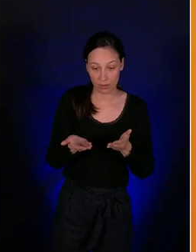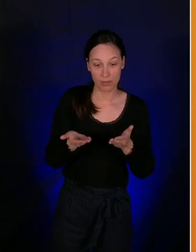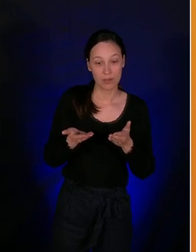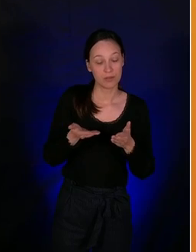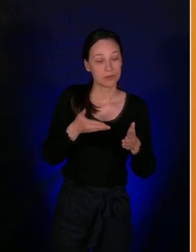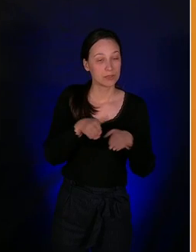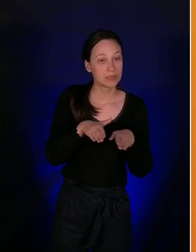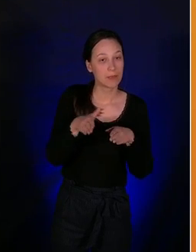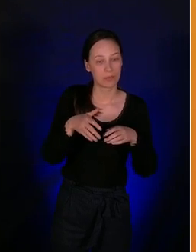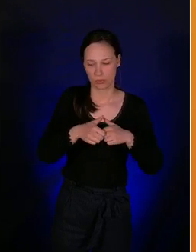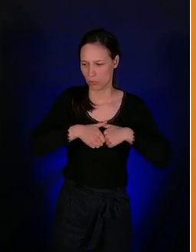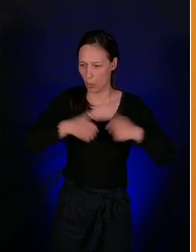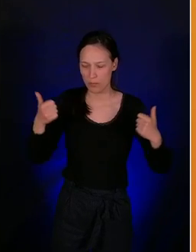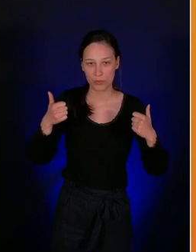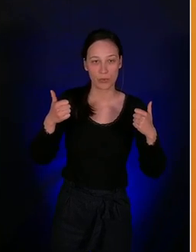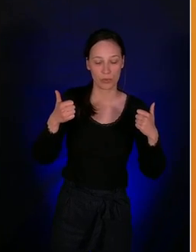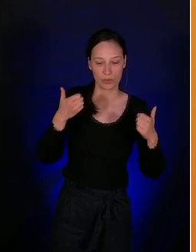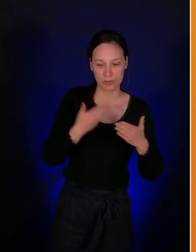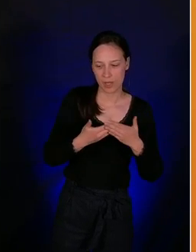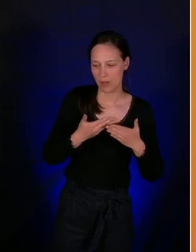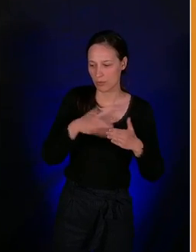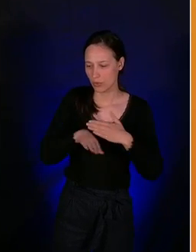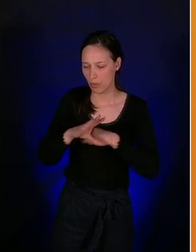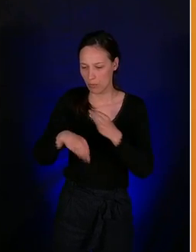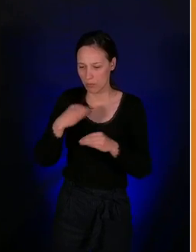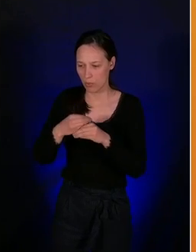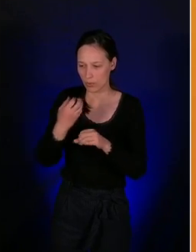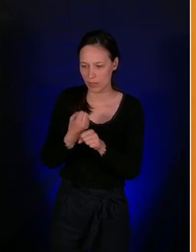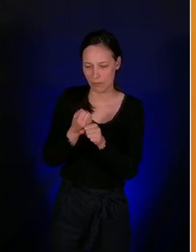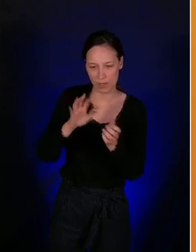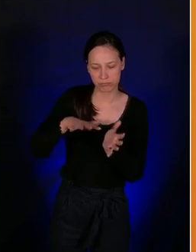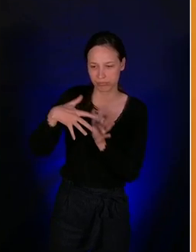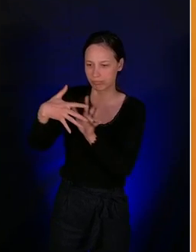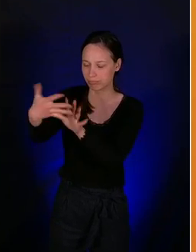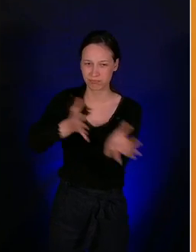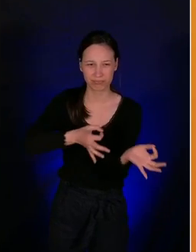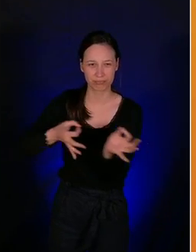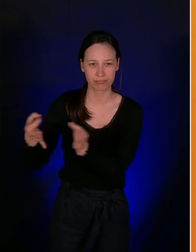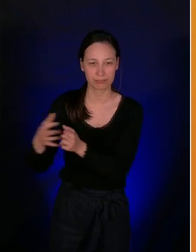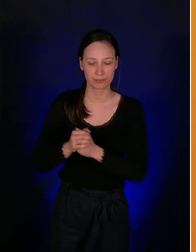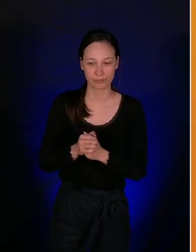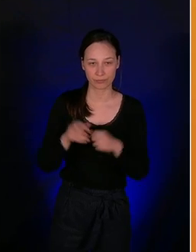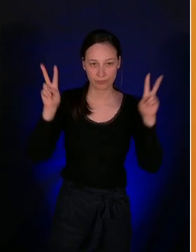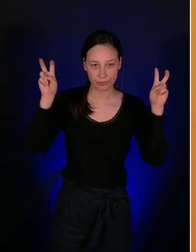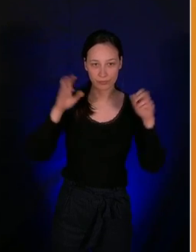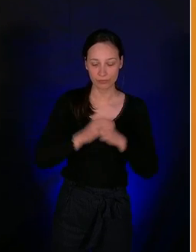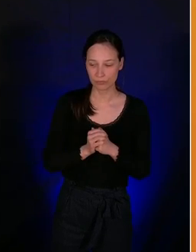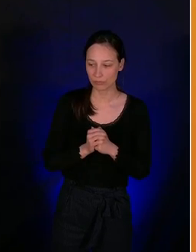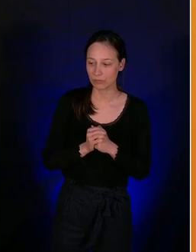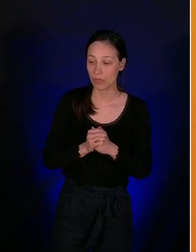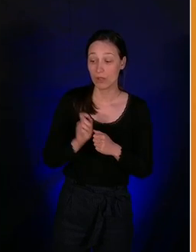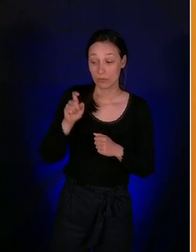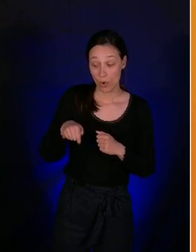et environnemental dans un monde du travail en perpétuelle évolution. Il faut bien analyser et comprendre les nouvelles formes